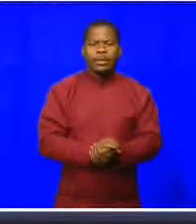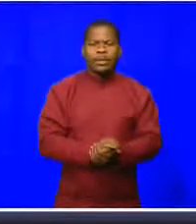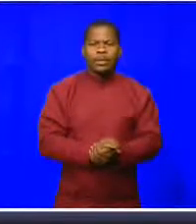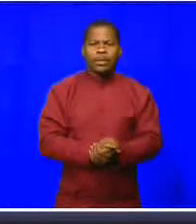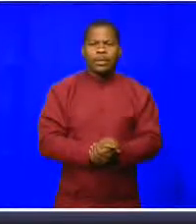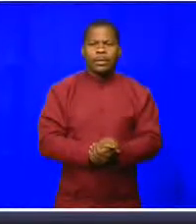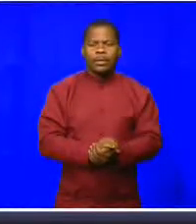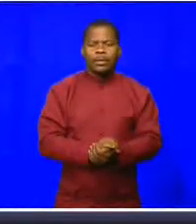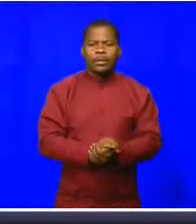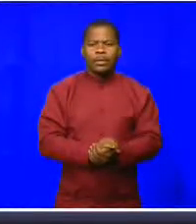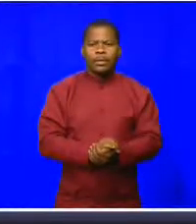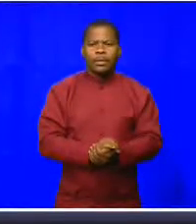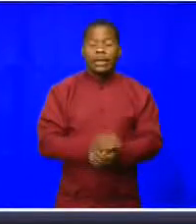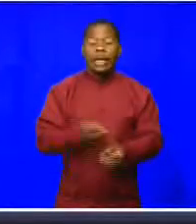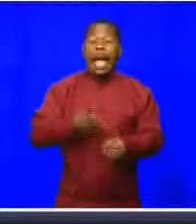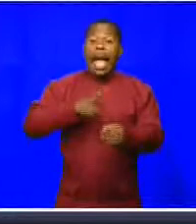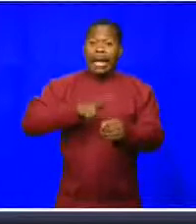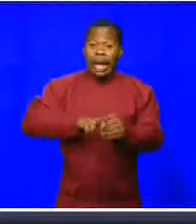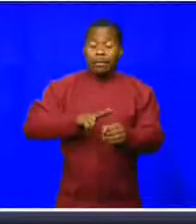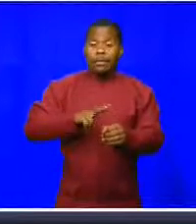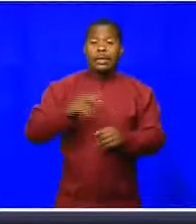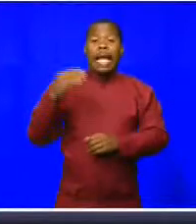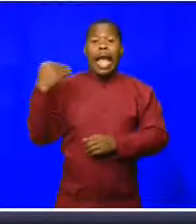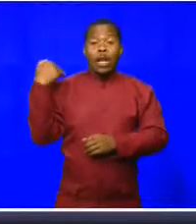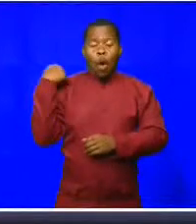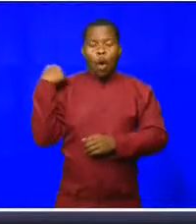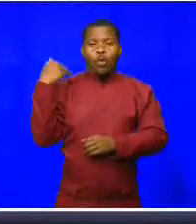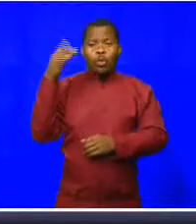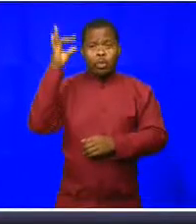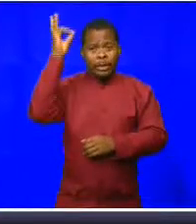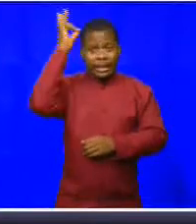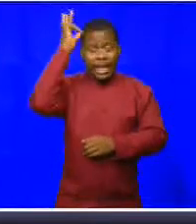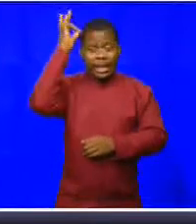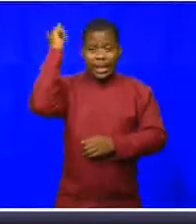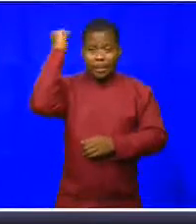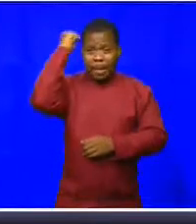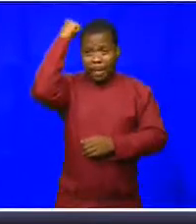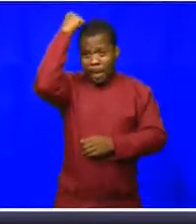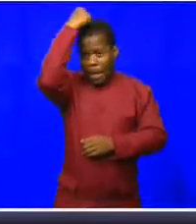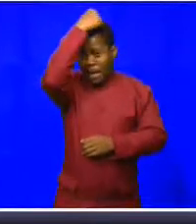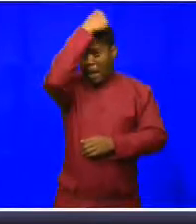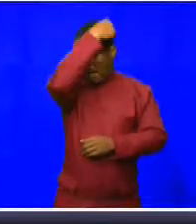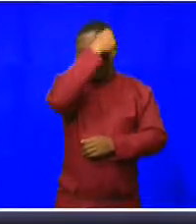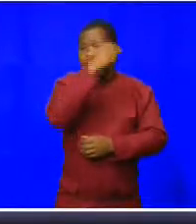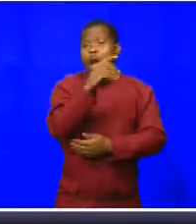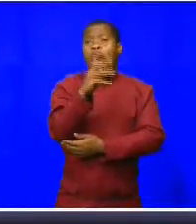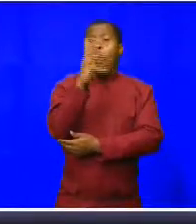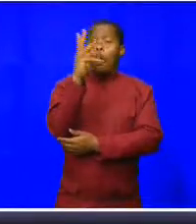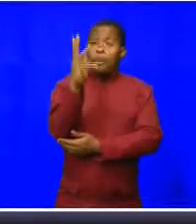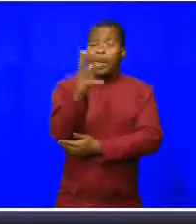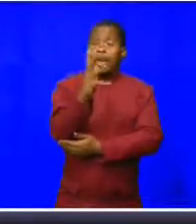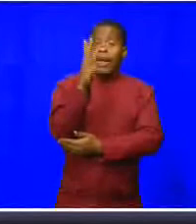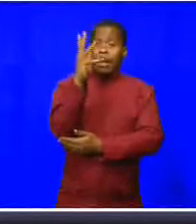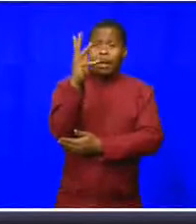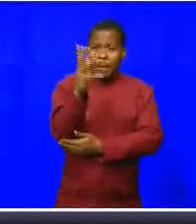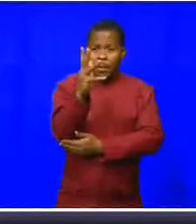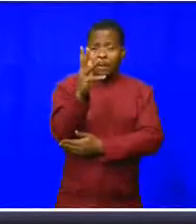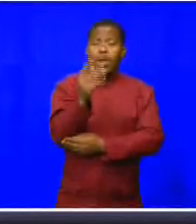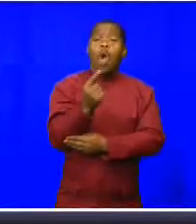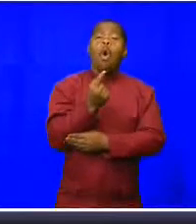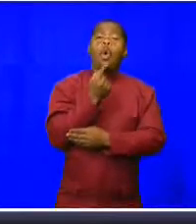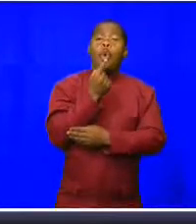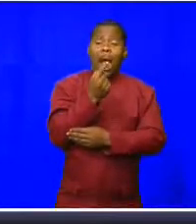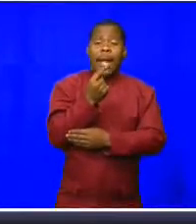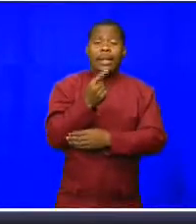Enkhulumeni yaso Silo Itolo okandaba ukhulumile ngendzaba